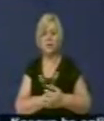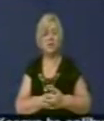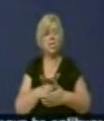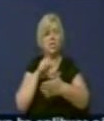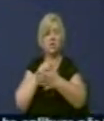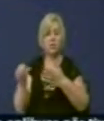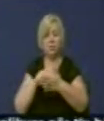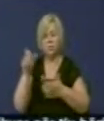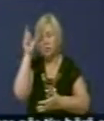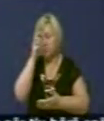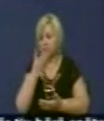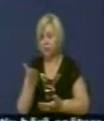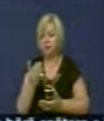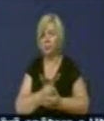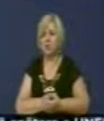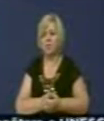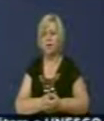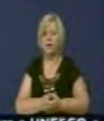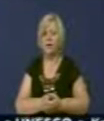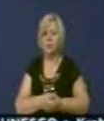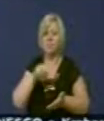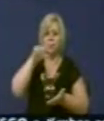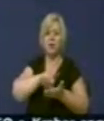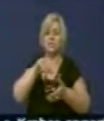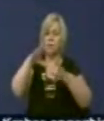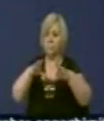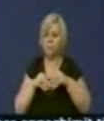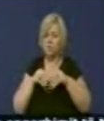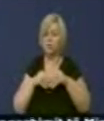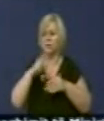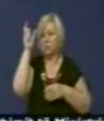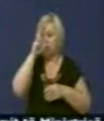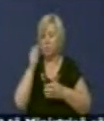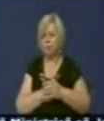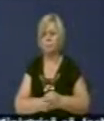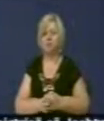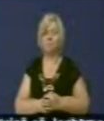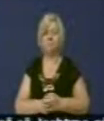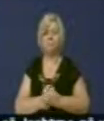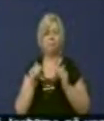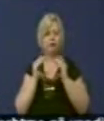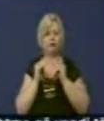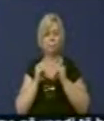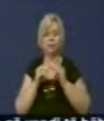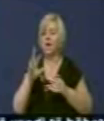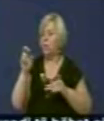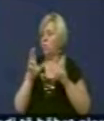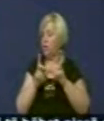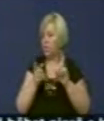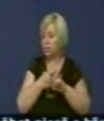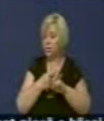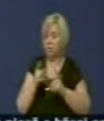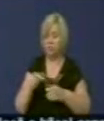1244 dhe veprimi i përbashkët i Këshillit të Bashkimit Evropian i 4 shkurtit të vitit 2008 nuk i pengojnë Serbisë. Përkundrazi,